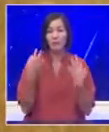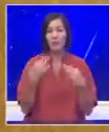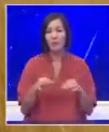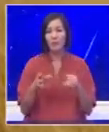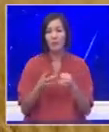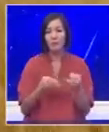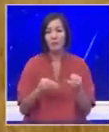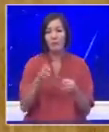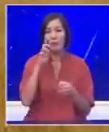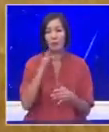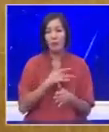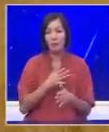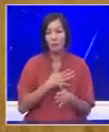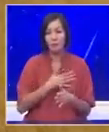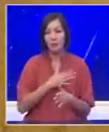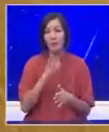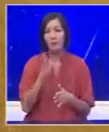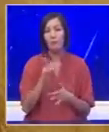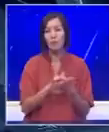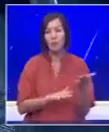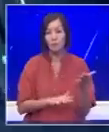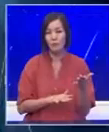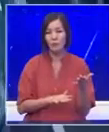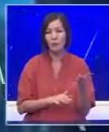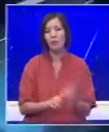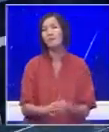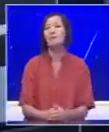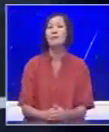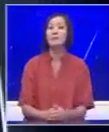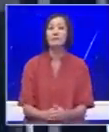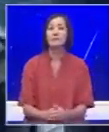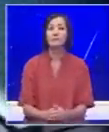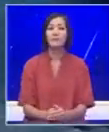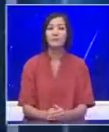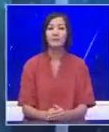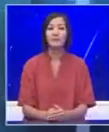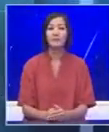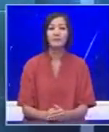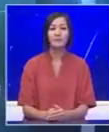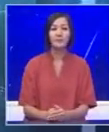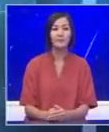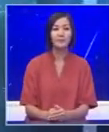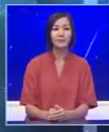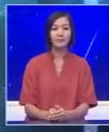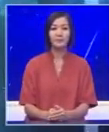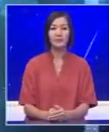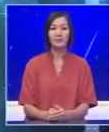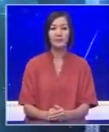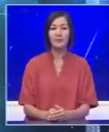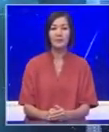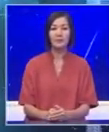земель в госсобственность в регионе будет продолжен на рандат назарбаев биржан кенди buy телеканал чит issue алматинская